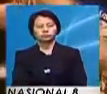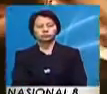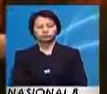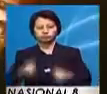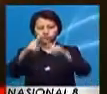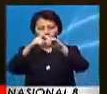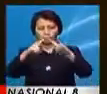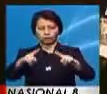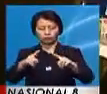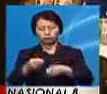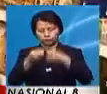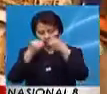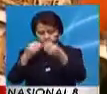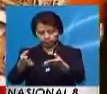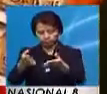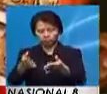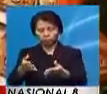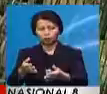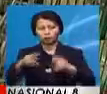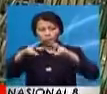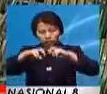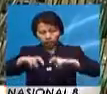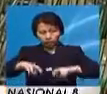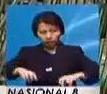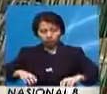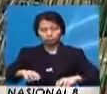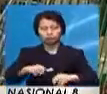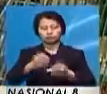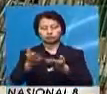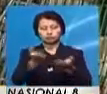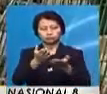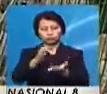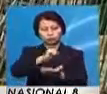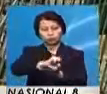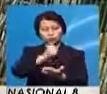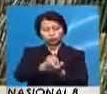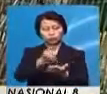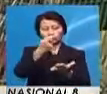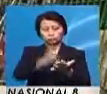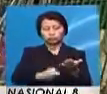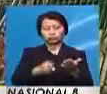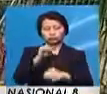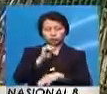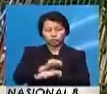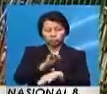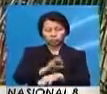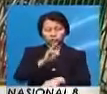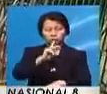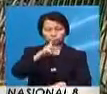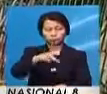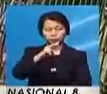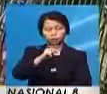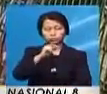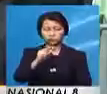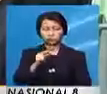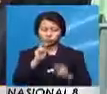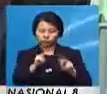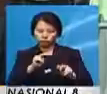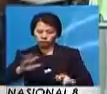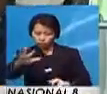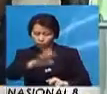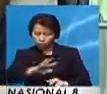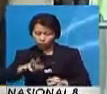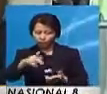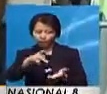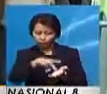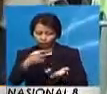Dewan turut diberitahu secara umumnya kajian firma perkhidmatan audit, cukai dan khidmat nasihat KPMG mendapati purata pulangan